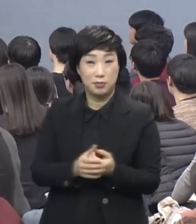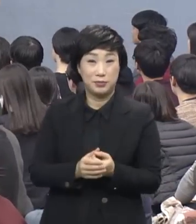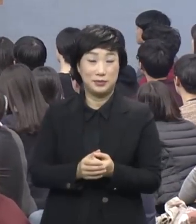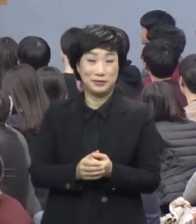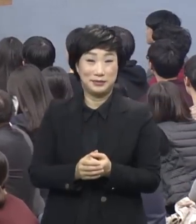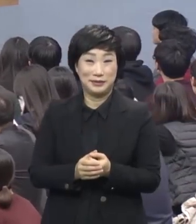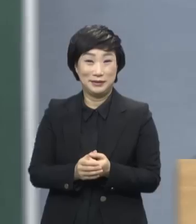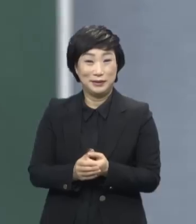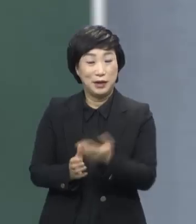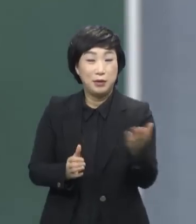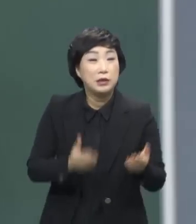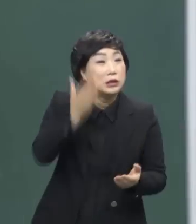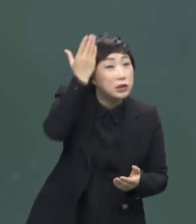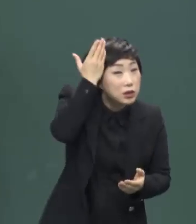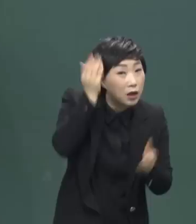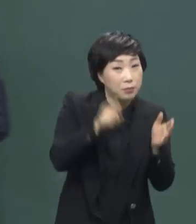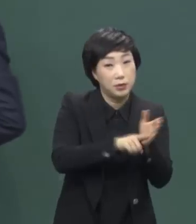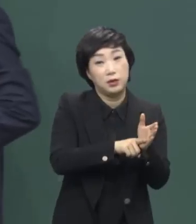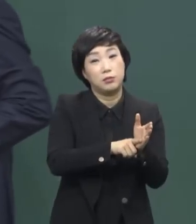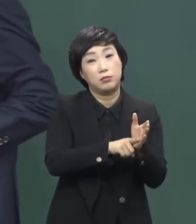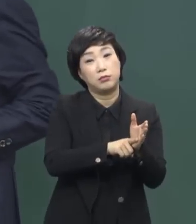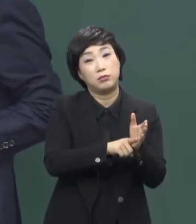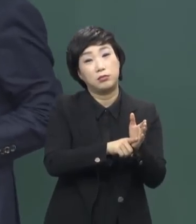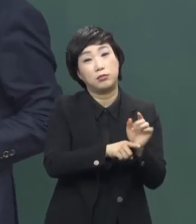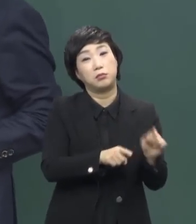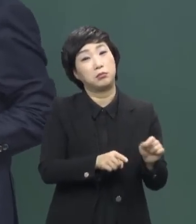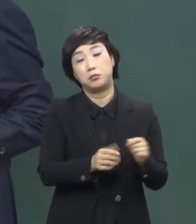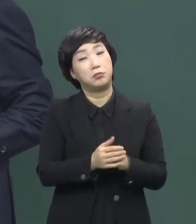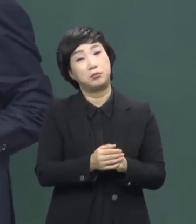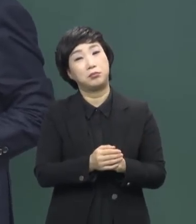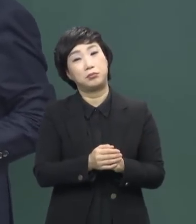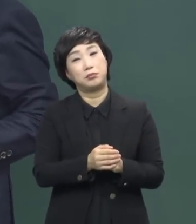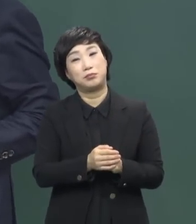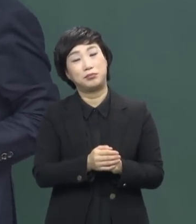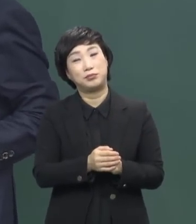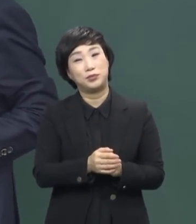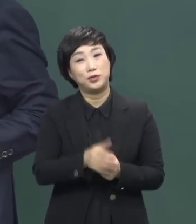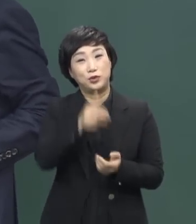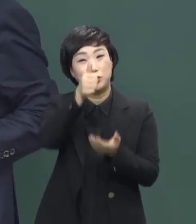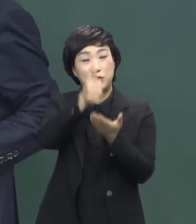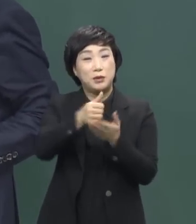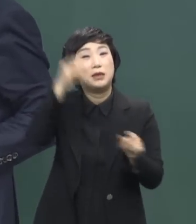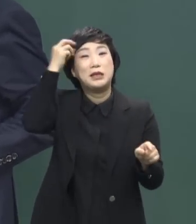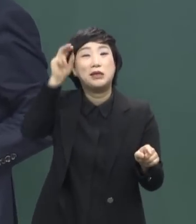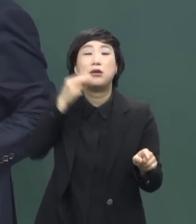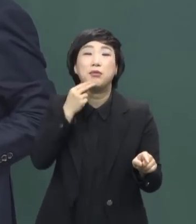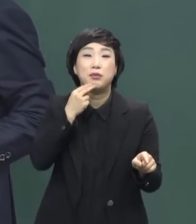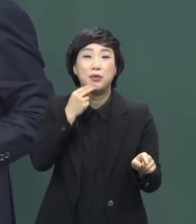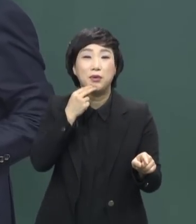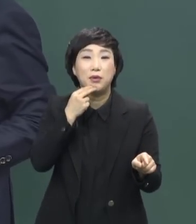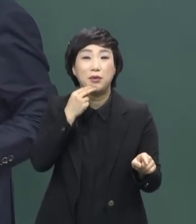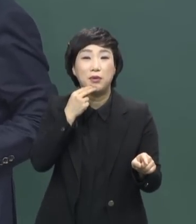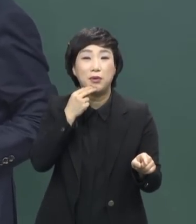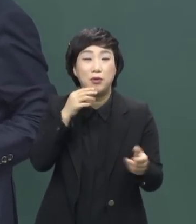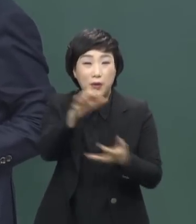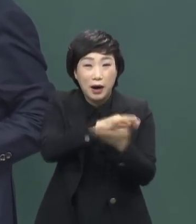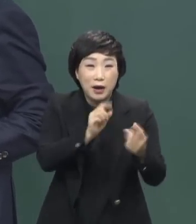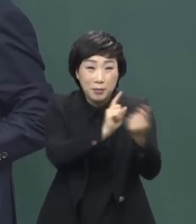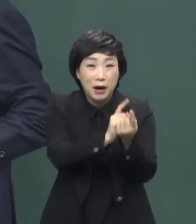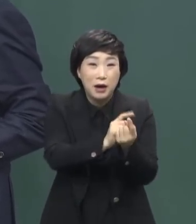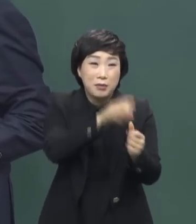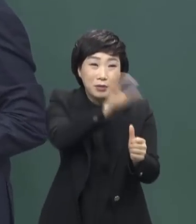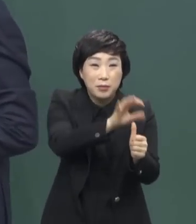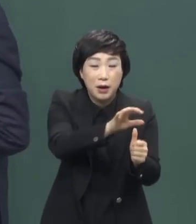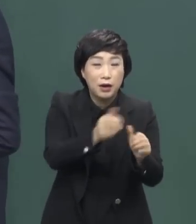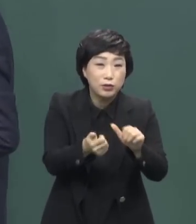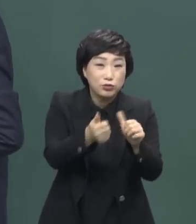미안하지만 지성적인 믿음은 절대 주님 시인할 수 없어. 환란이 오고 핍박이